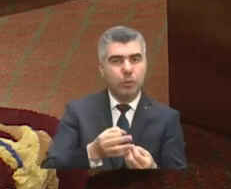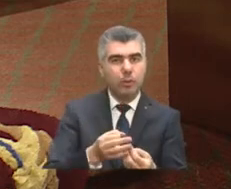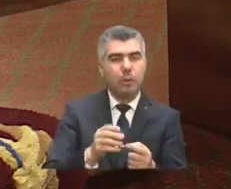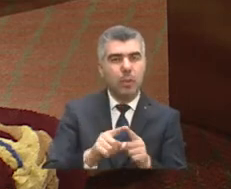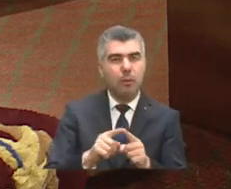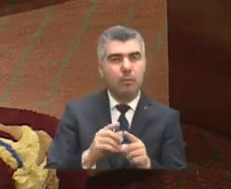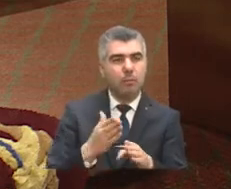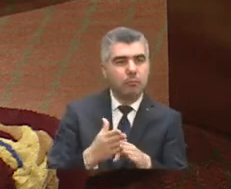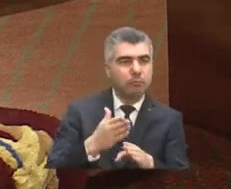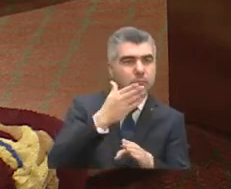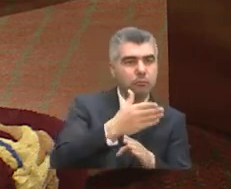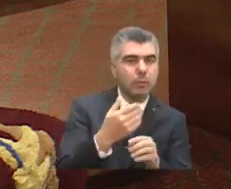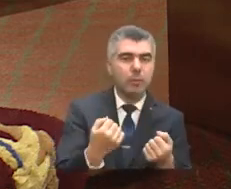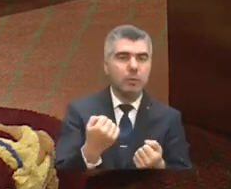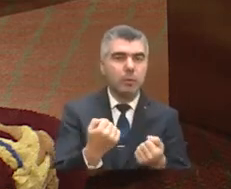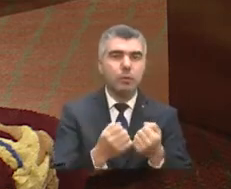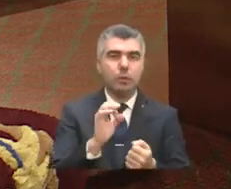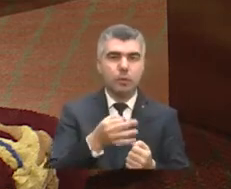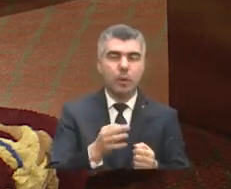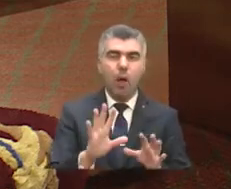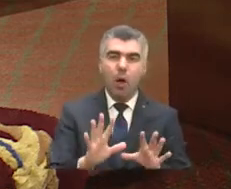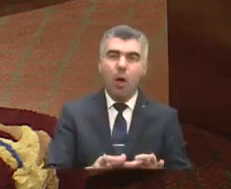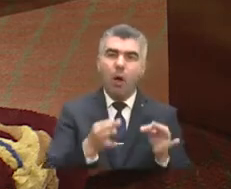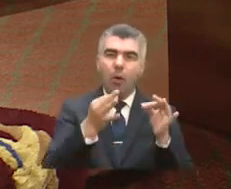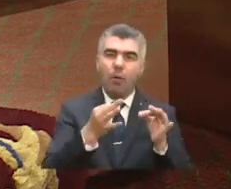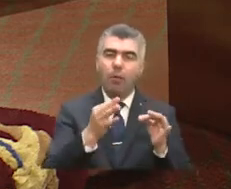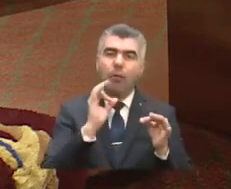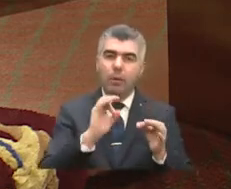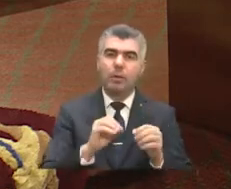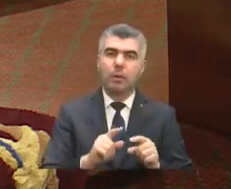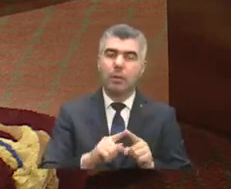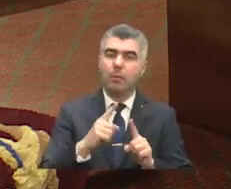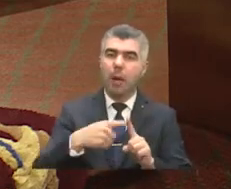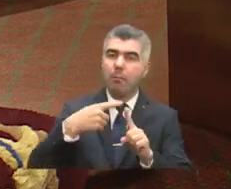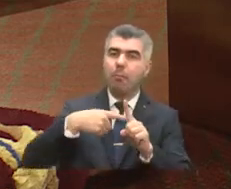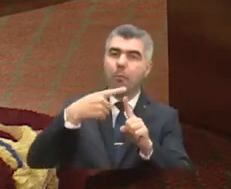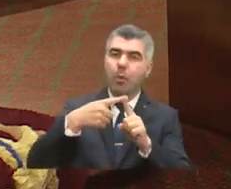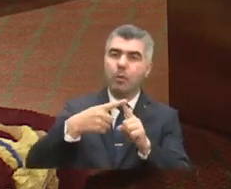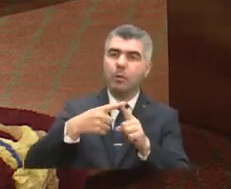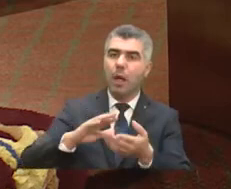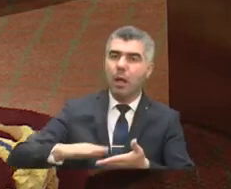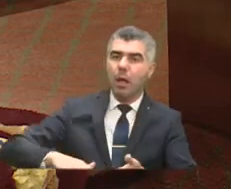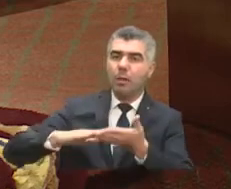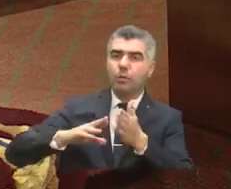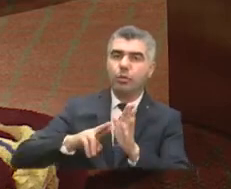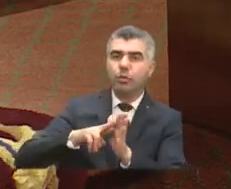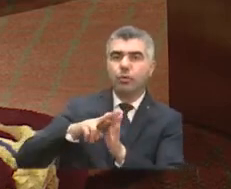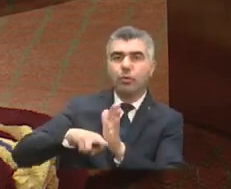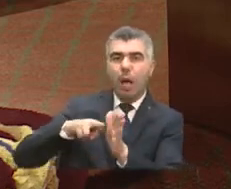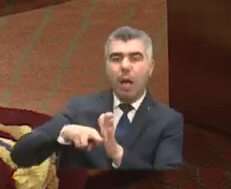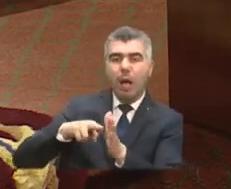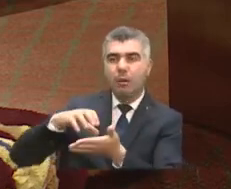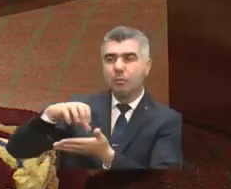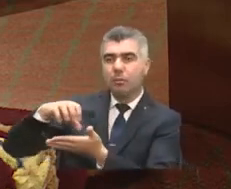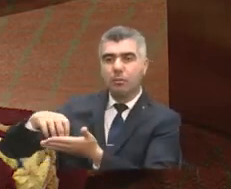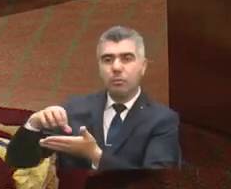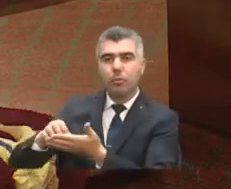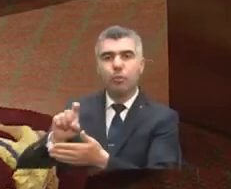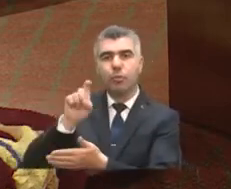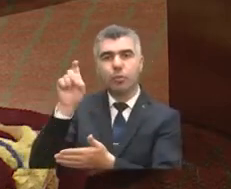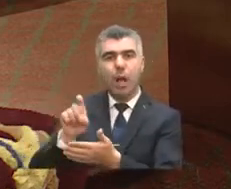النقل، وهو الحل الذي اختارته بلادنا لتحسين منظومه النقل على مستوى الجهات والاقاليم